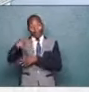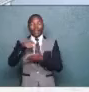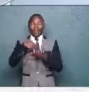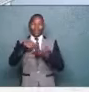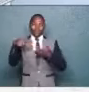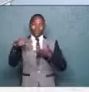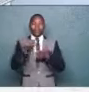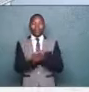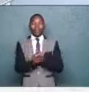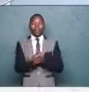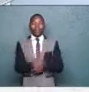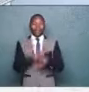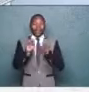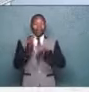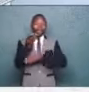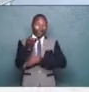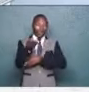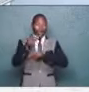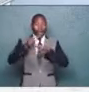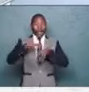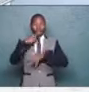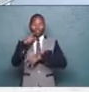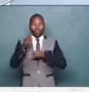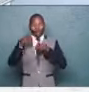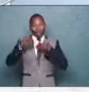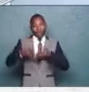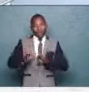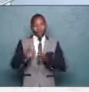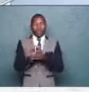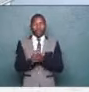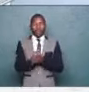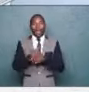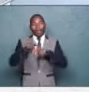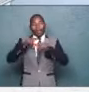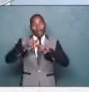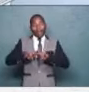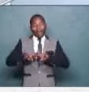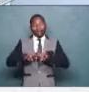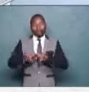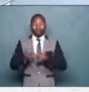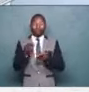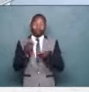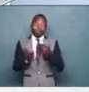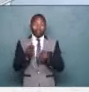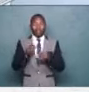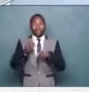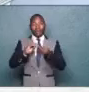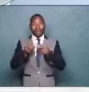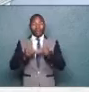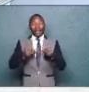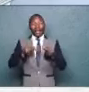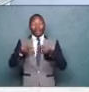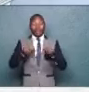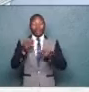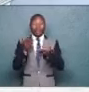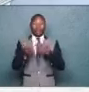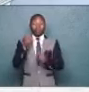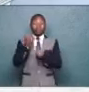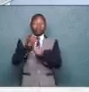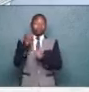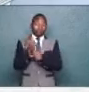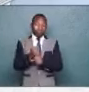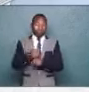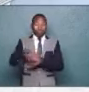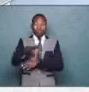akalembetse. Anthu amenewa akhali kuti anabadwira, amakhala kapena amashita malonda kapena kugwira